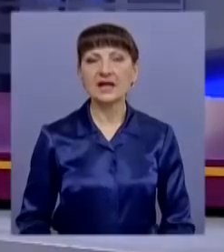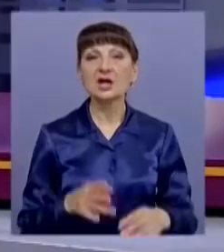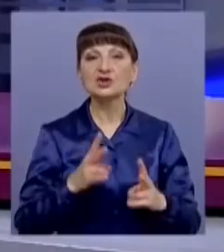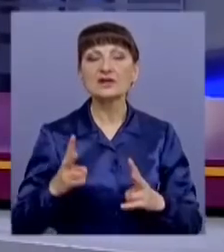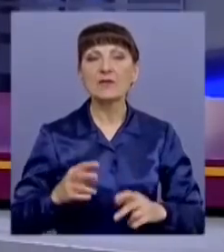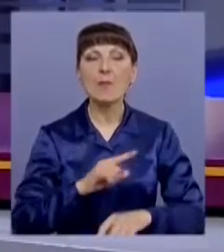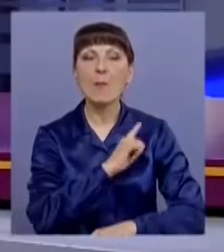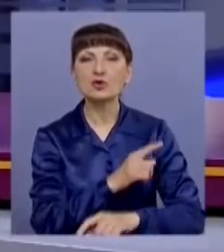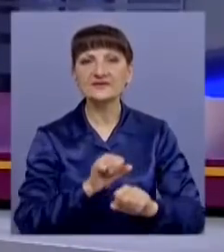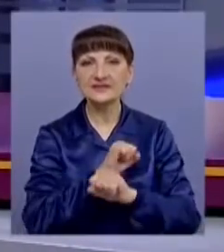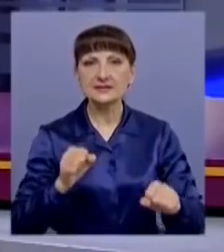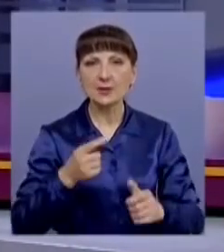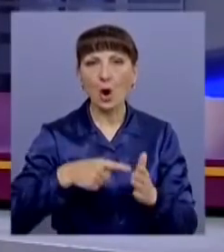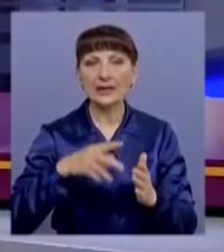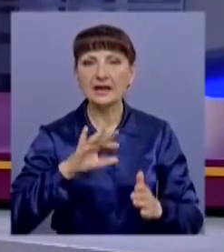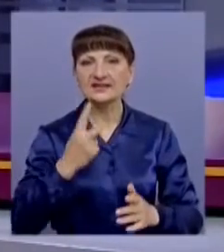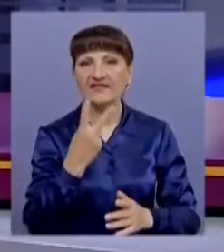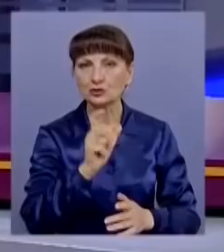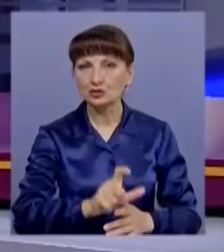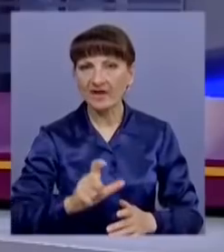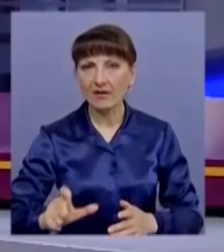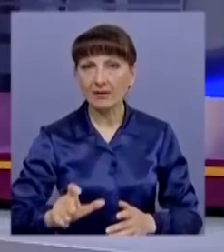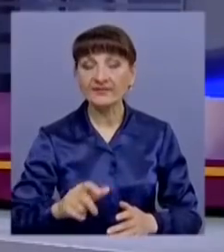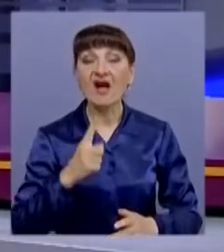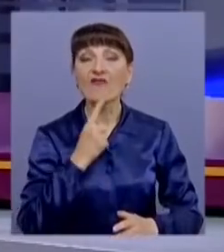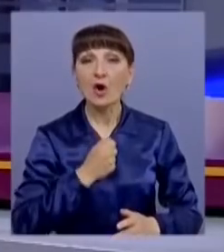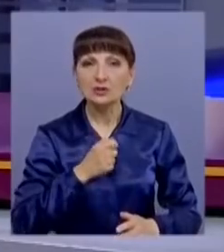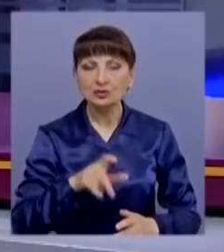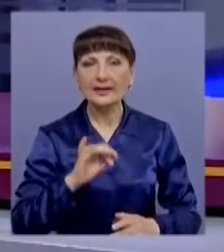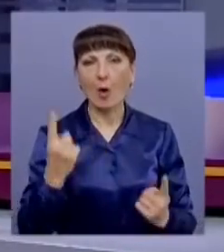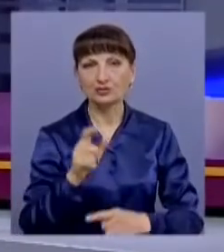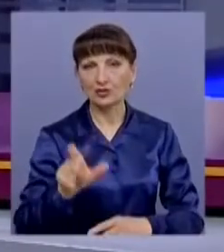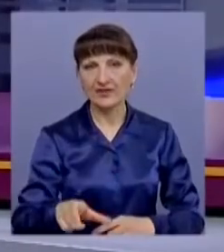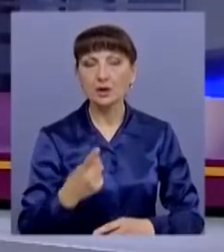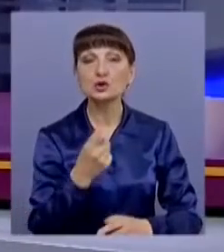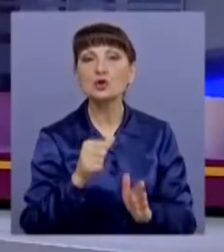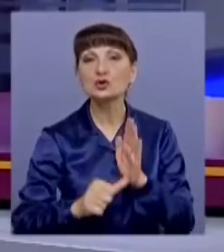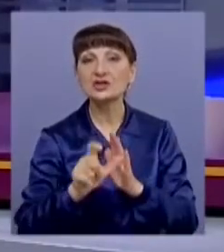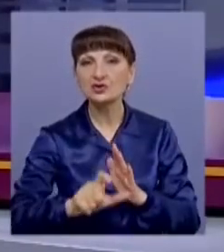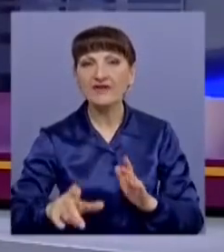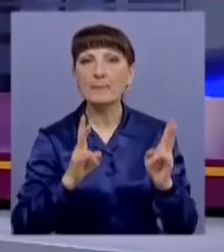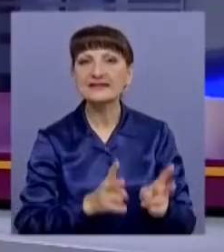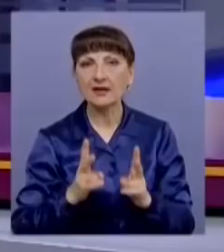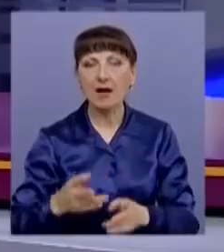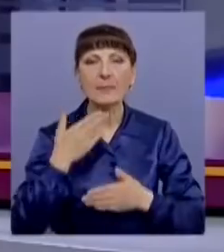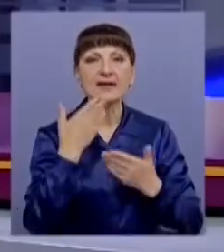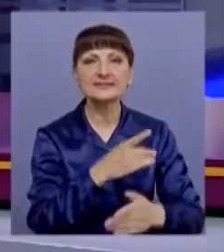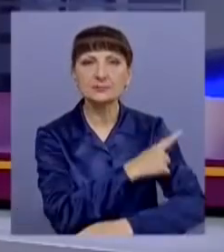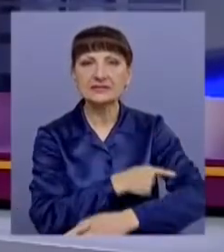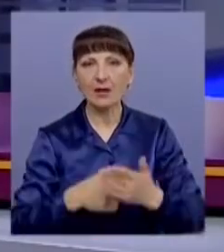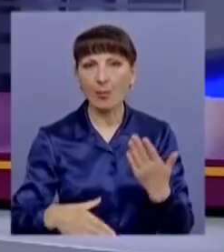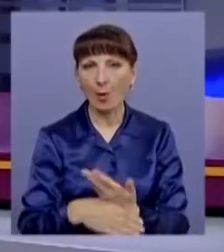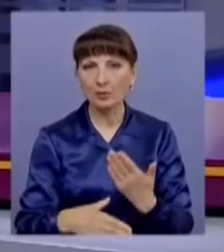Жертвами мощных взрывов в Орысе стали два человека – местные жители и военнослужащие. Еще около 160 пострадавших обратились за